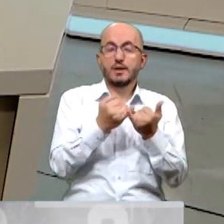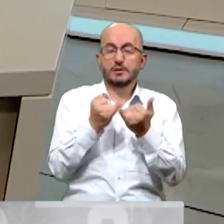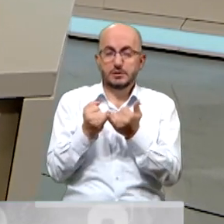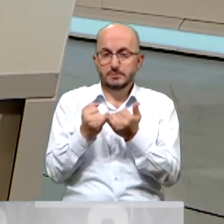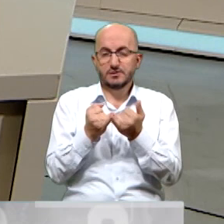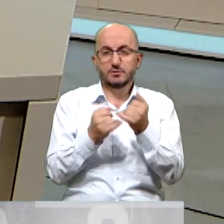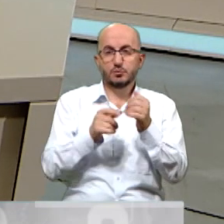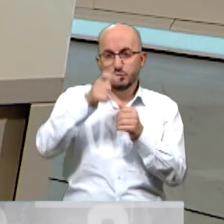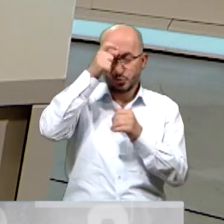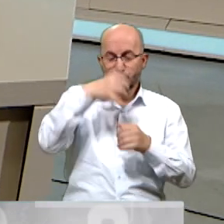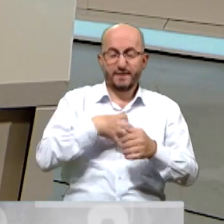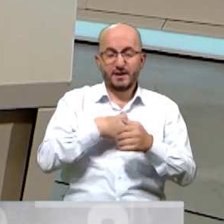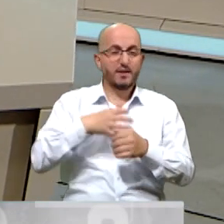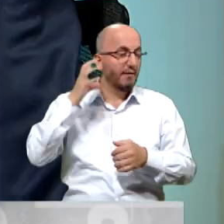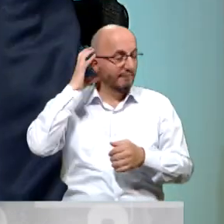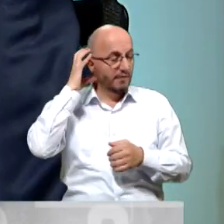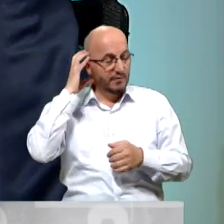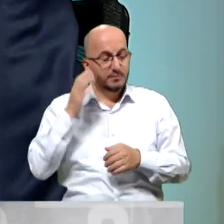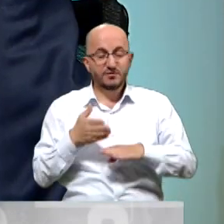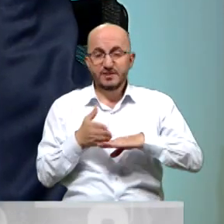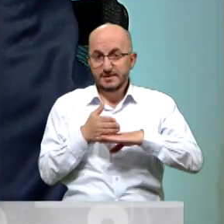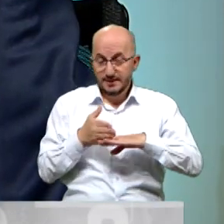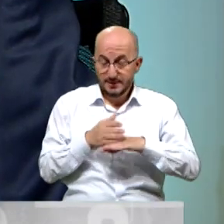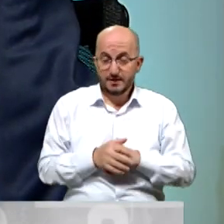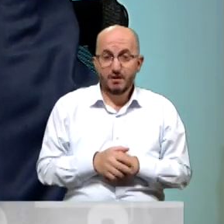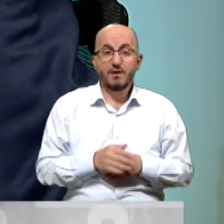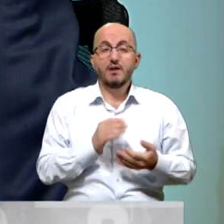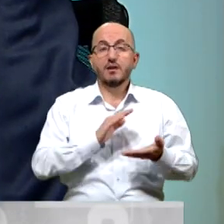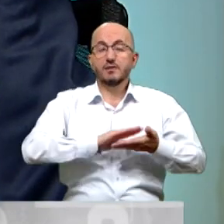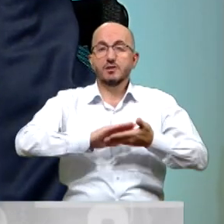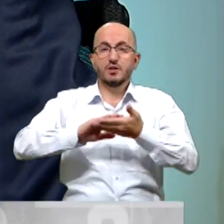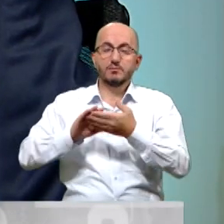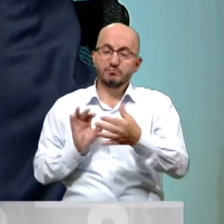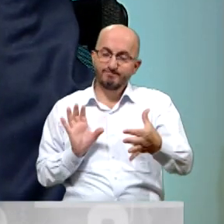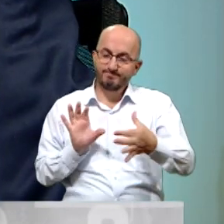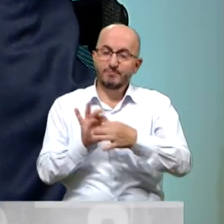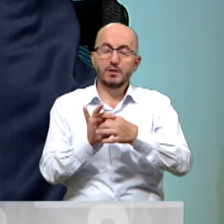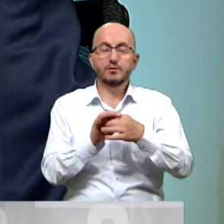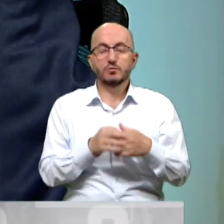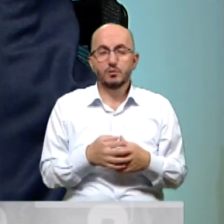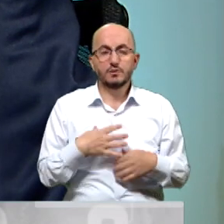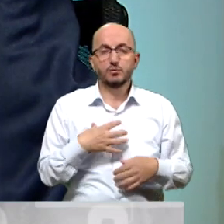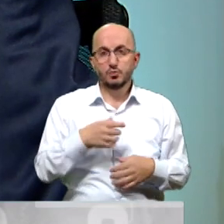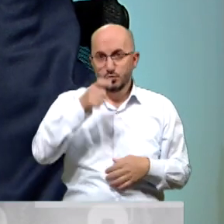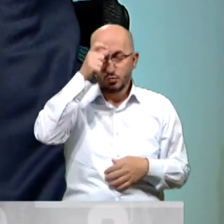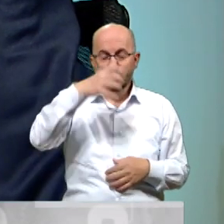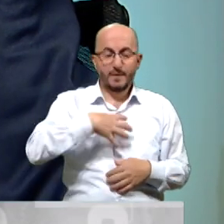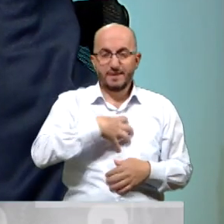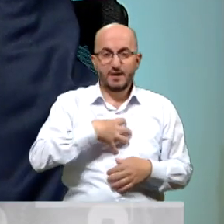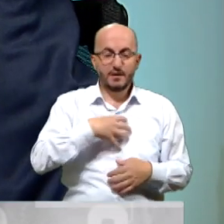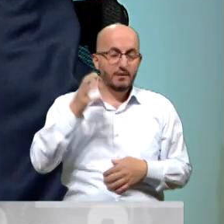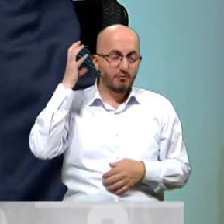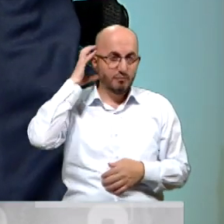kardeşimizin Türkiye Diyanet Vakfımızla, herhalde arkadaşlarımız da irtibat sağlarlar, Türkiye Diyanet